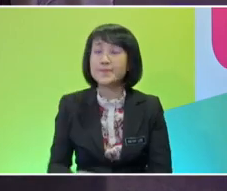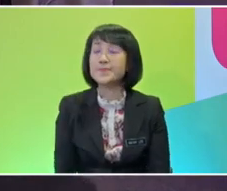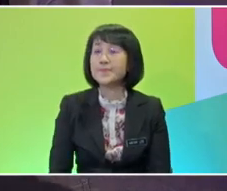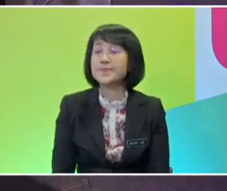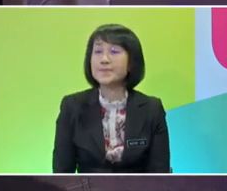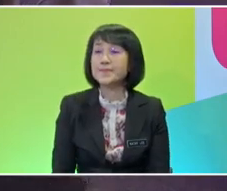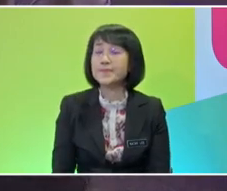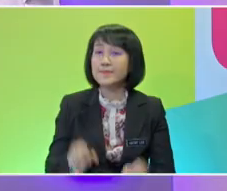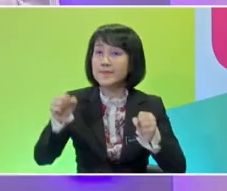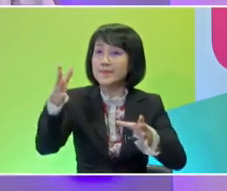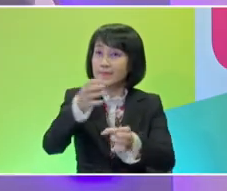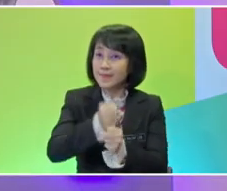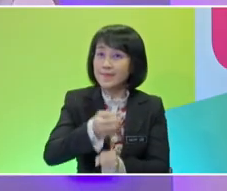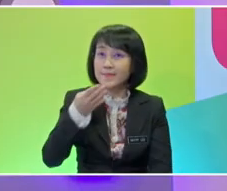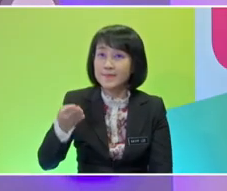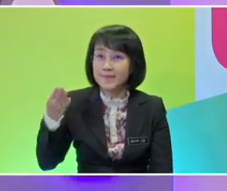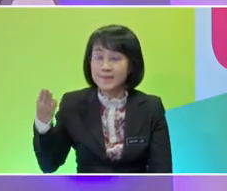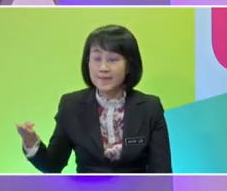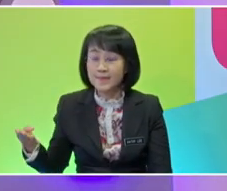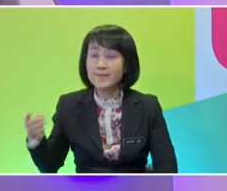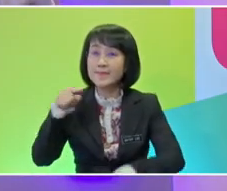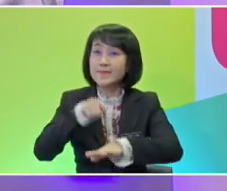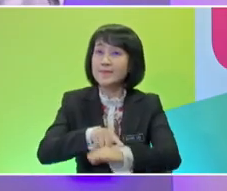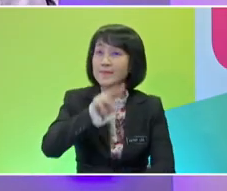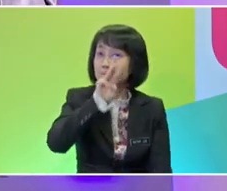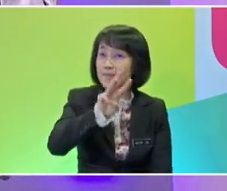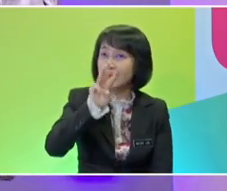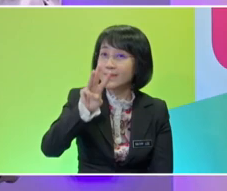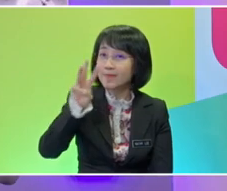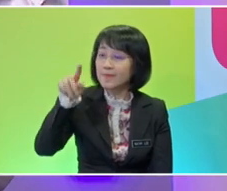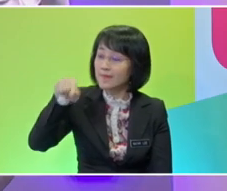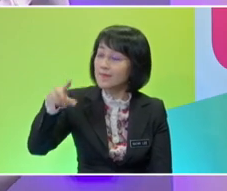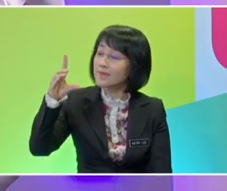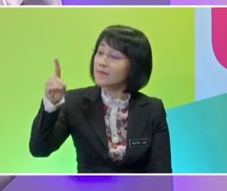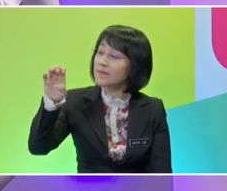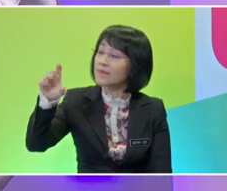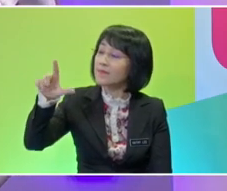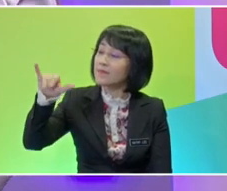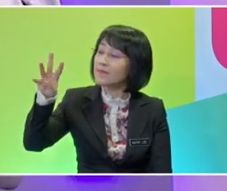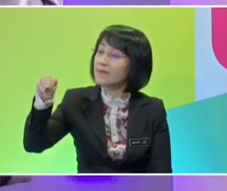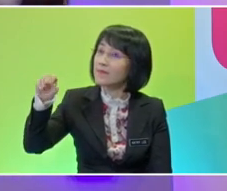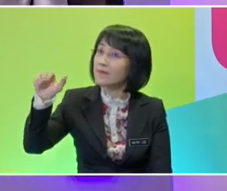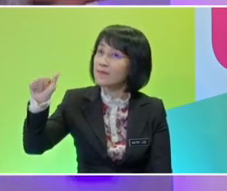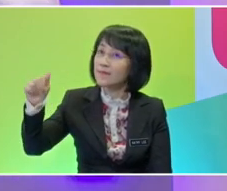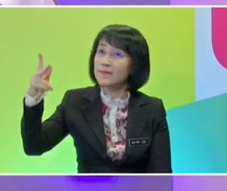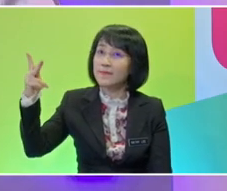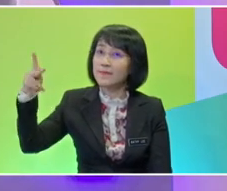menuntun bully dapatkan bahan-bahan yang saya uji Agung ini pelan tak ada lima GPS